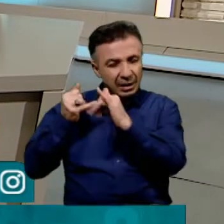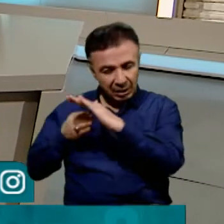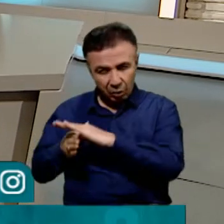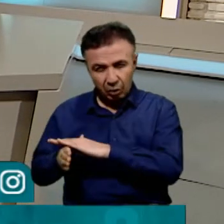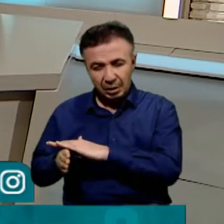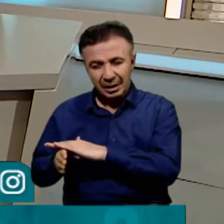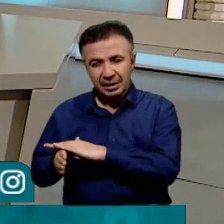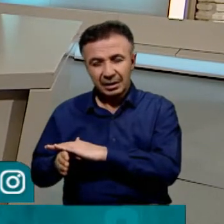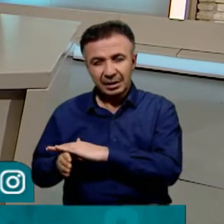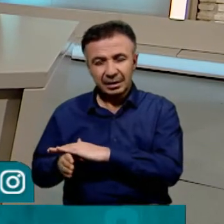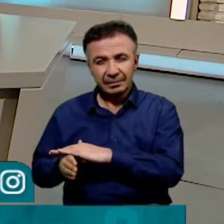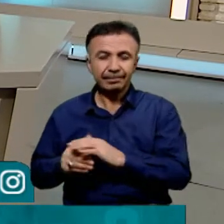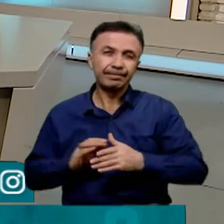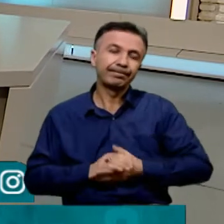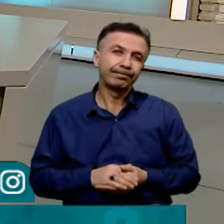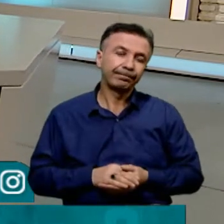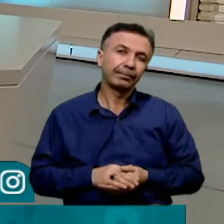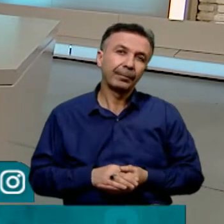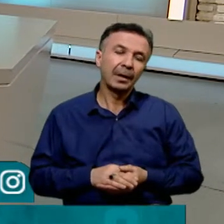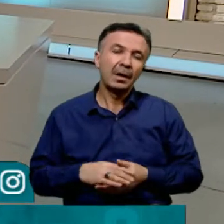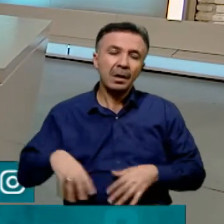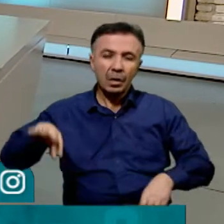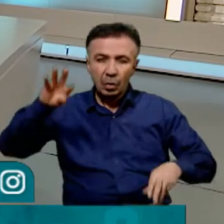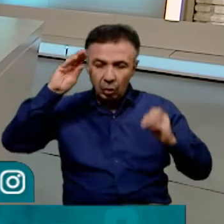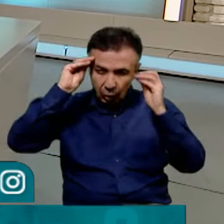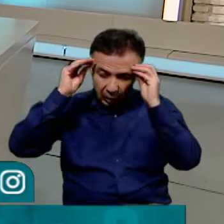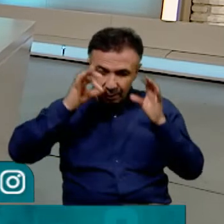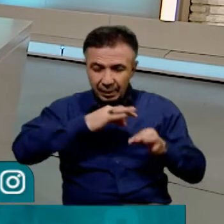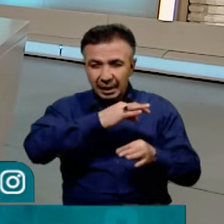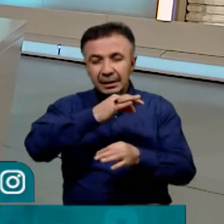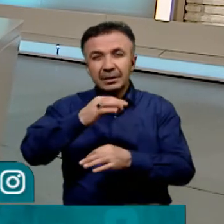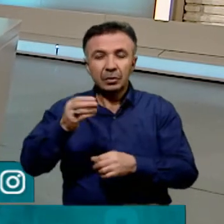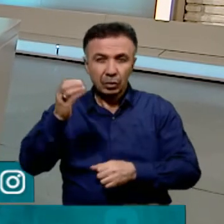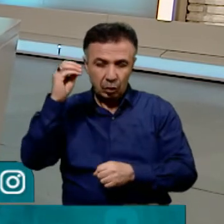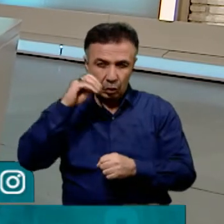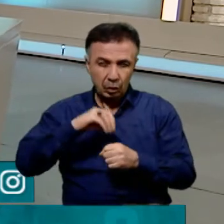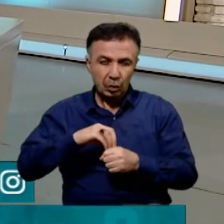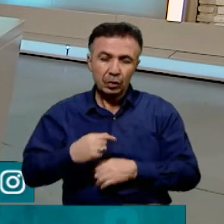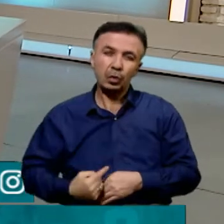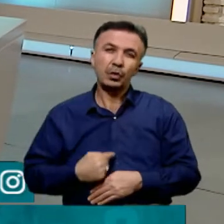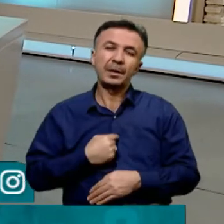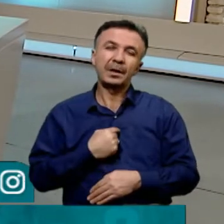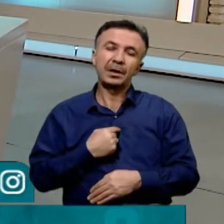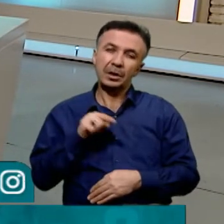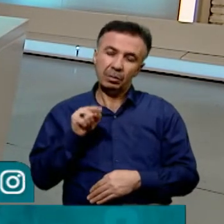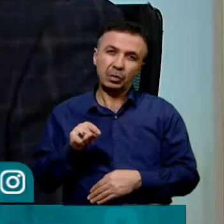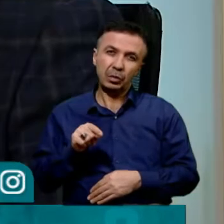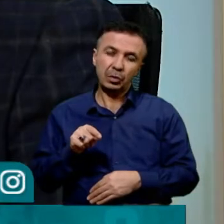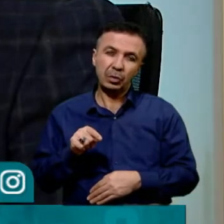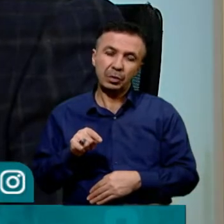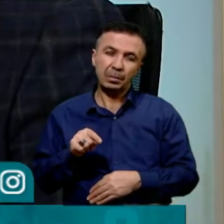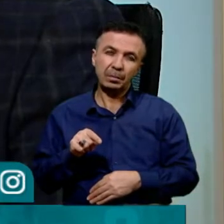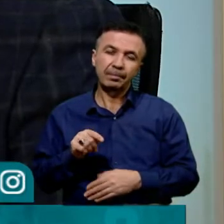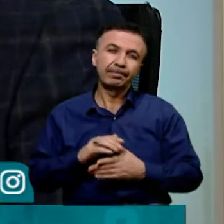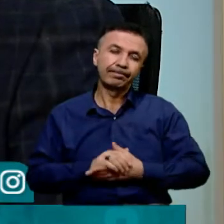Cennet nimetiyle Bahtiyar kılacaktır bulamamanın Sonuçta ümidi budur onlardan bize intikal eden